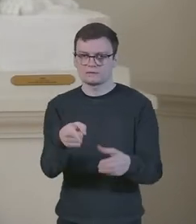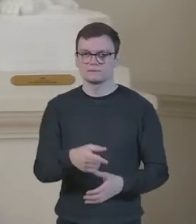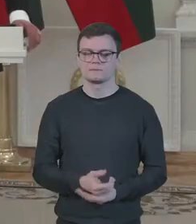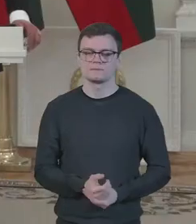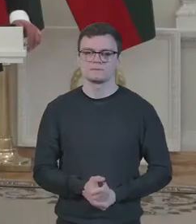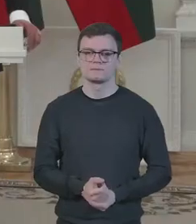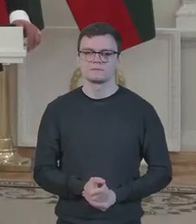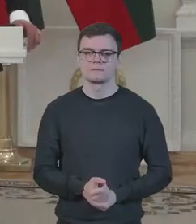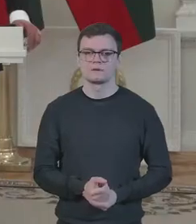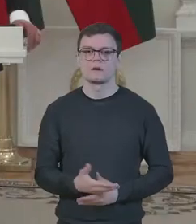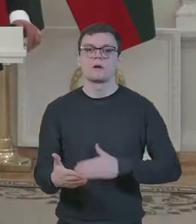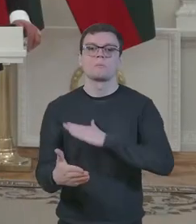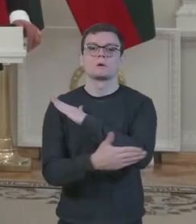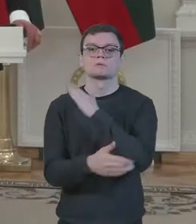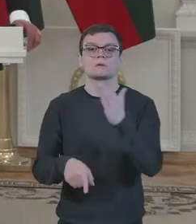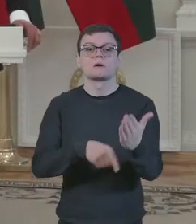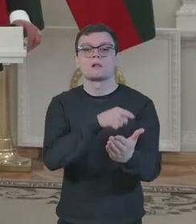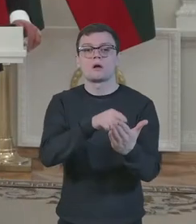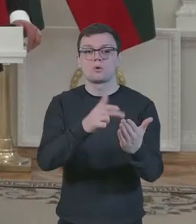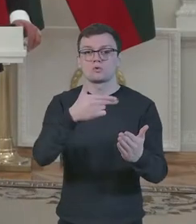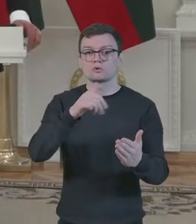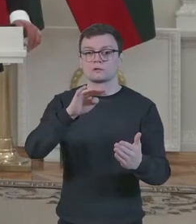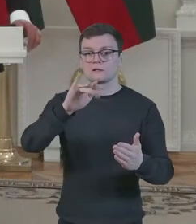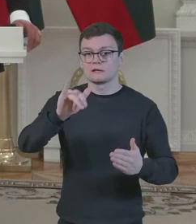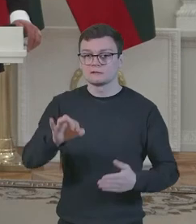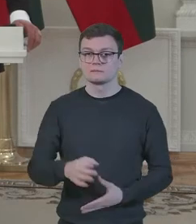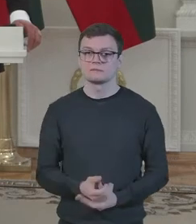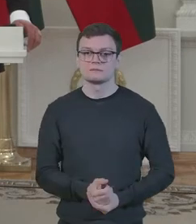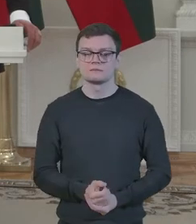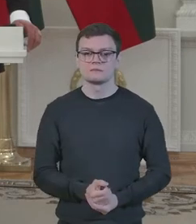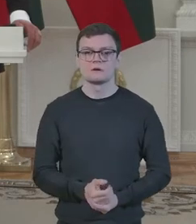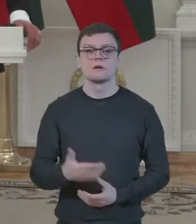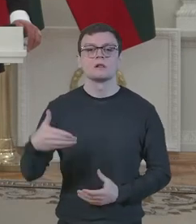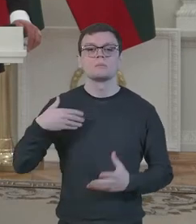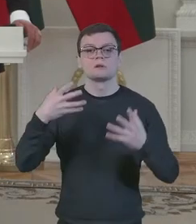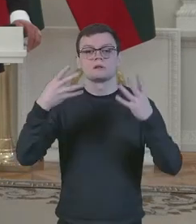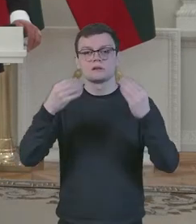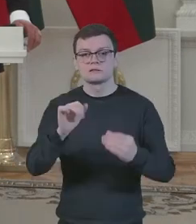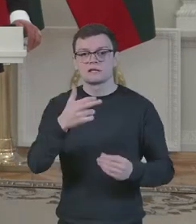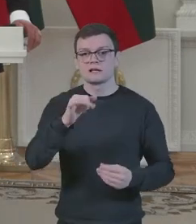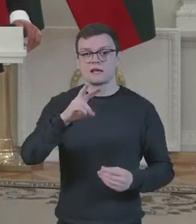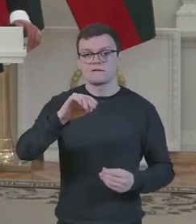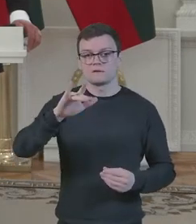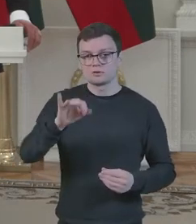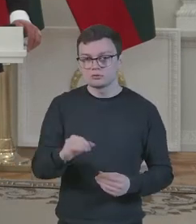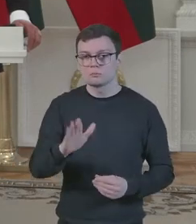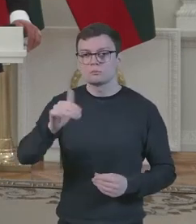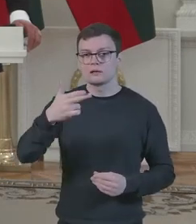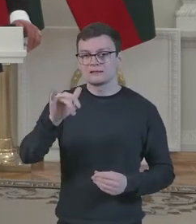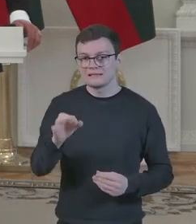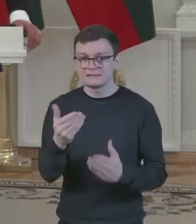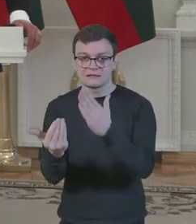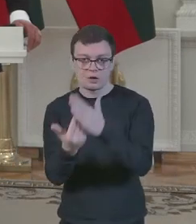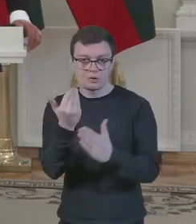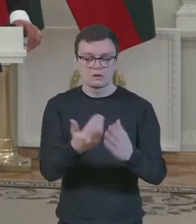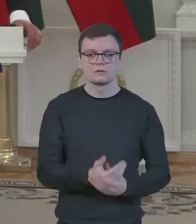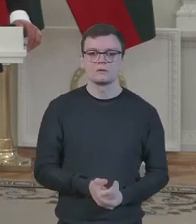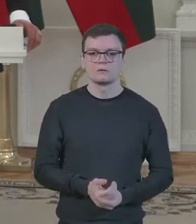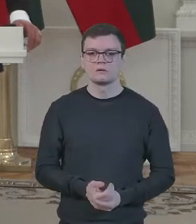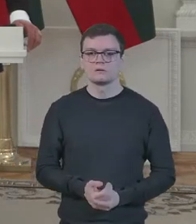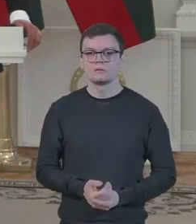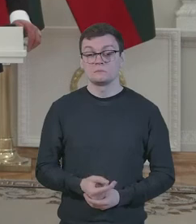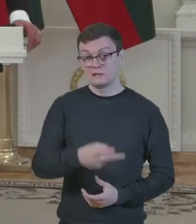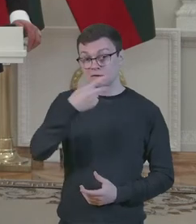ir paskutinis klausimas, Augustai, prašau. Labą dieną, Augustas Stankevičius, BNS naujienų agentūra, prezidentė.